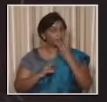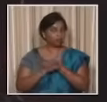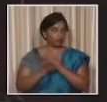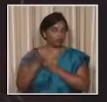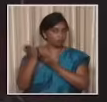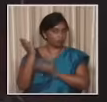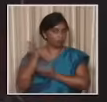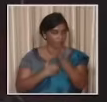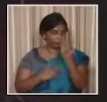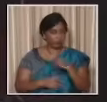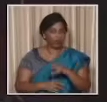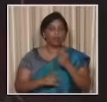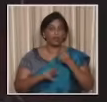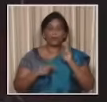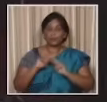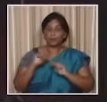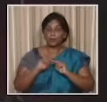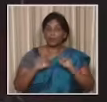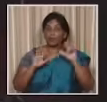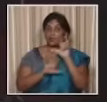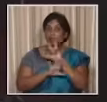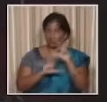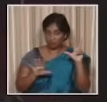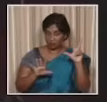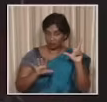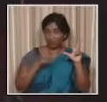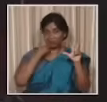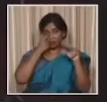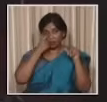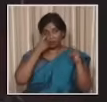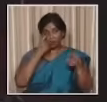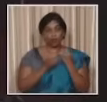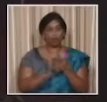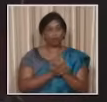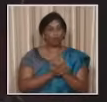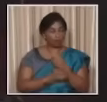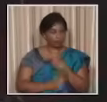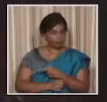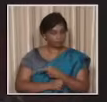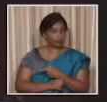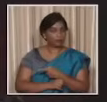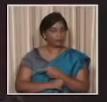ලිපිය ලියලා පෙබරවාරි 18 වෙනිදා මේ පොදු පෙරමුණේ